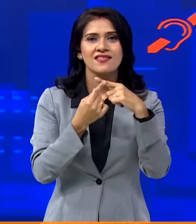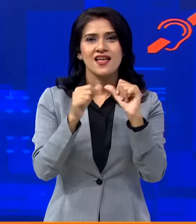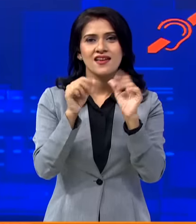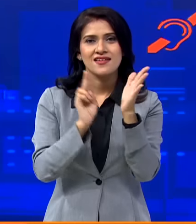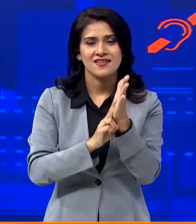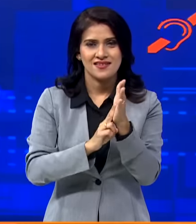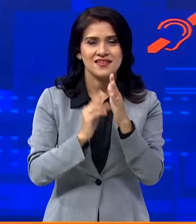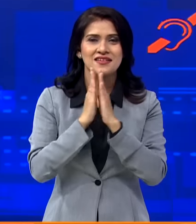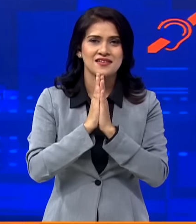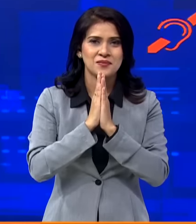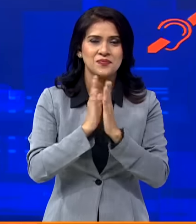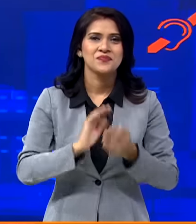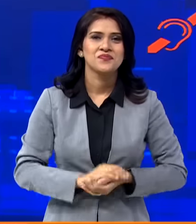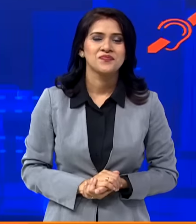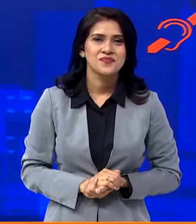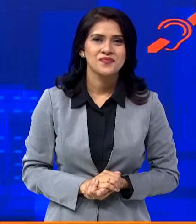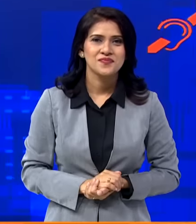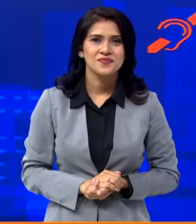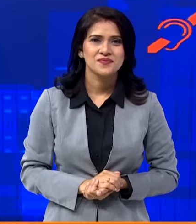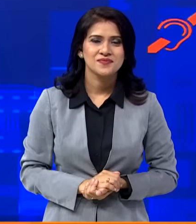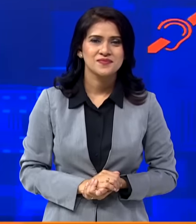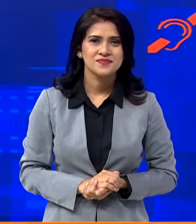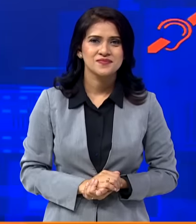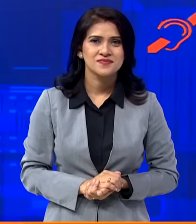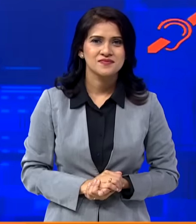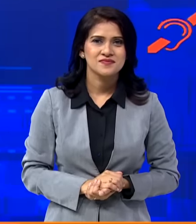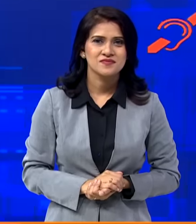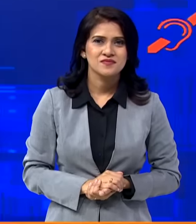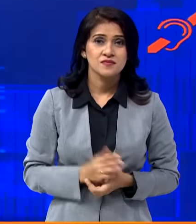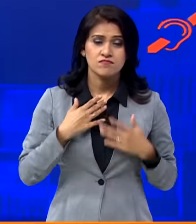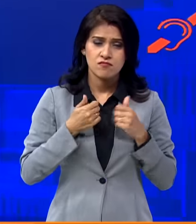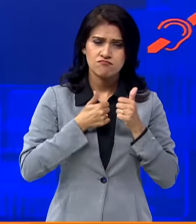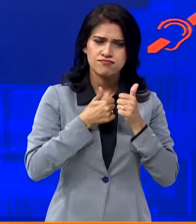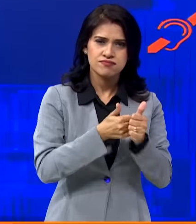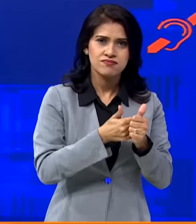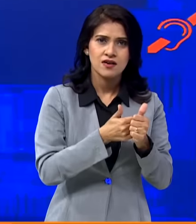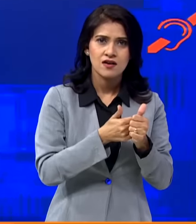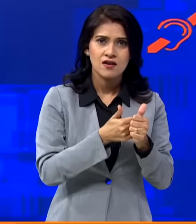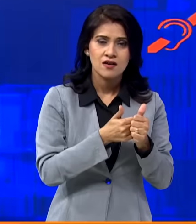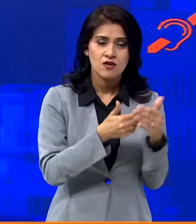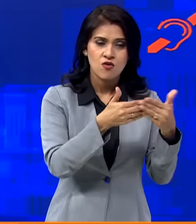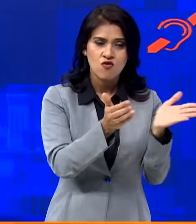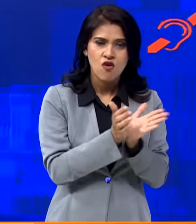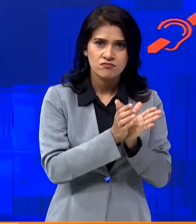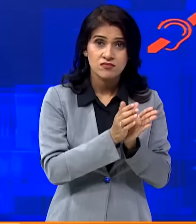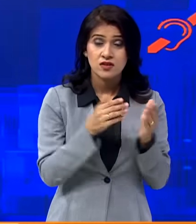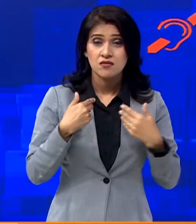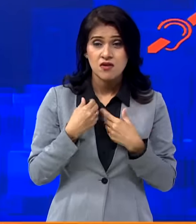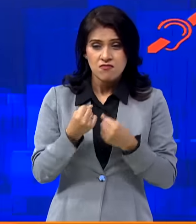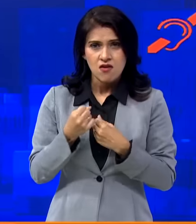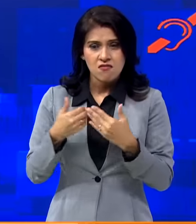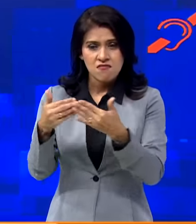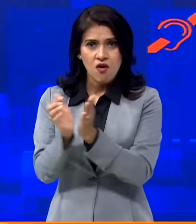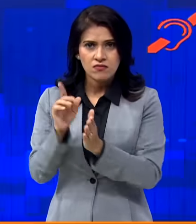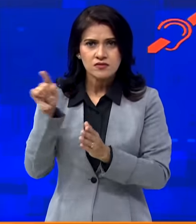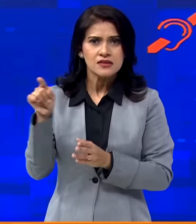हैं और रजत जी तमाम कट्टरपंथी ताकतें इस शो को देखेंगी और मैं समझता हूं कि उनके